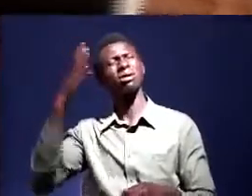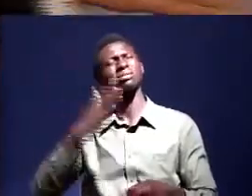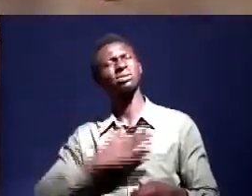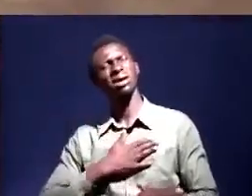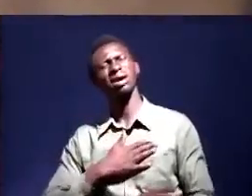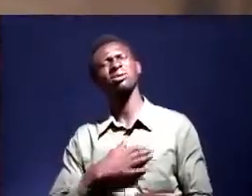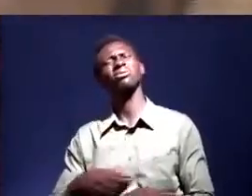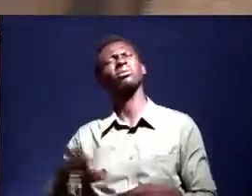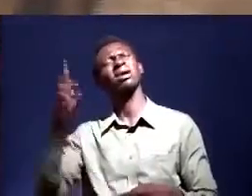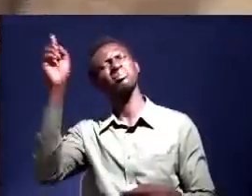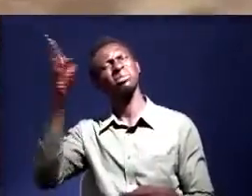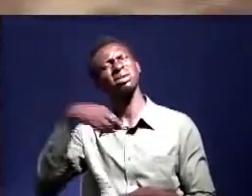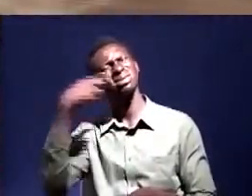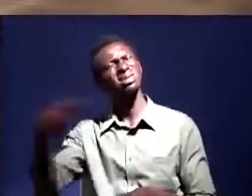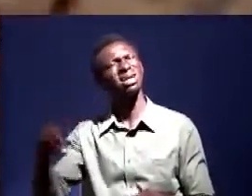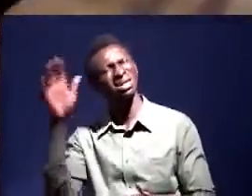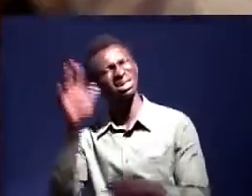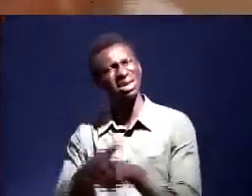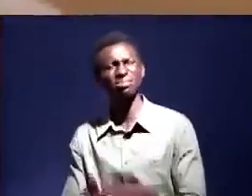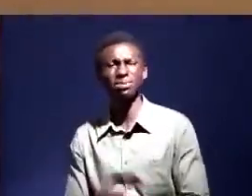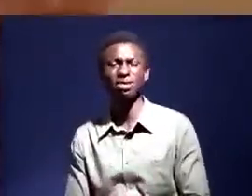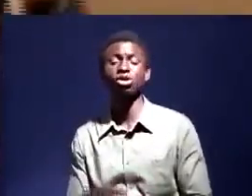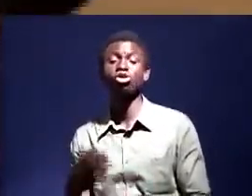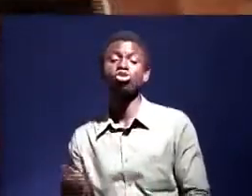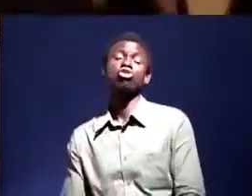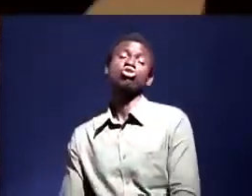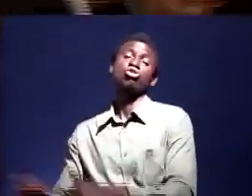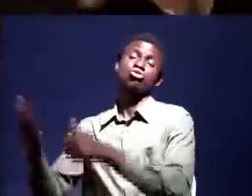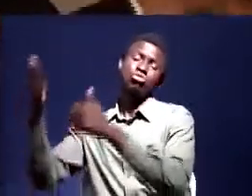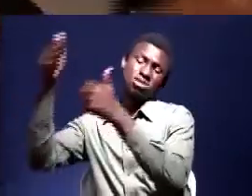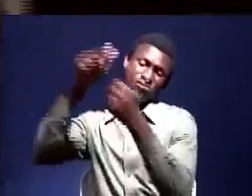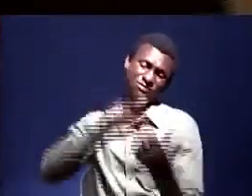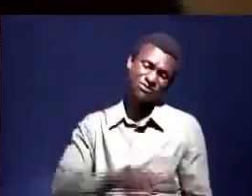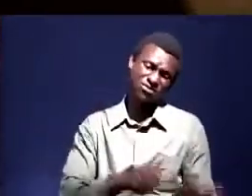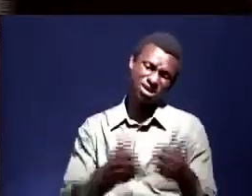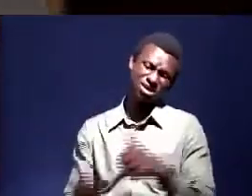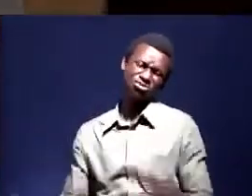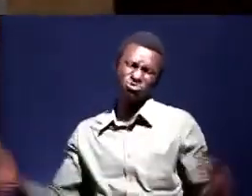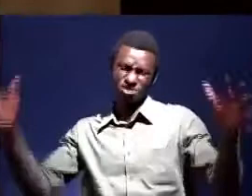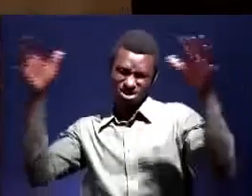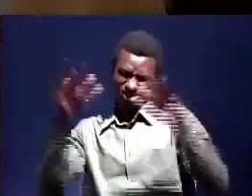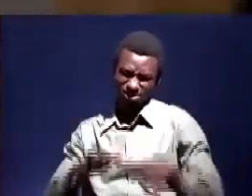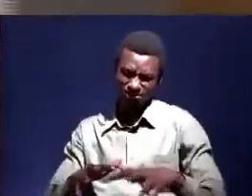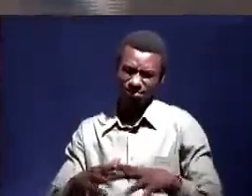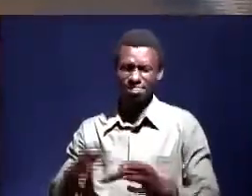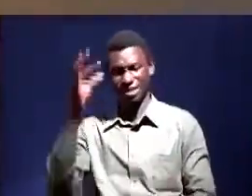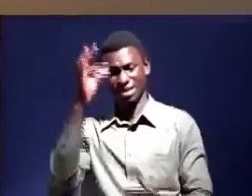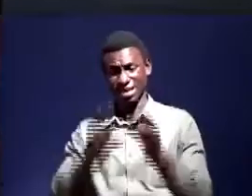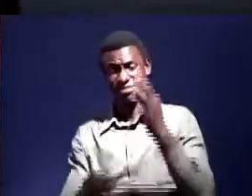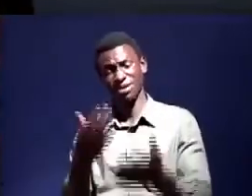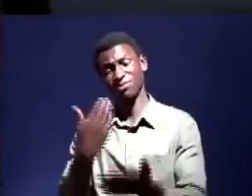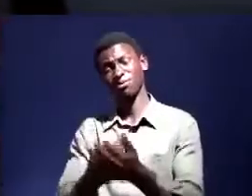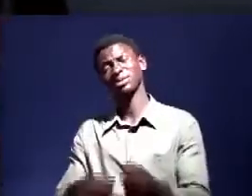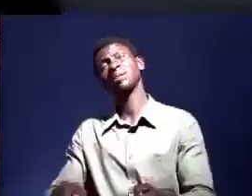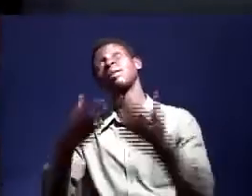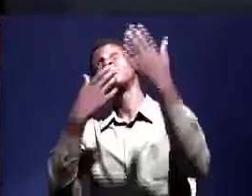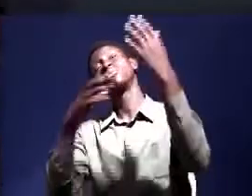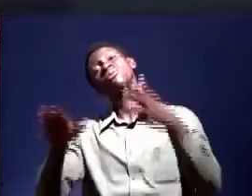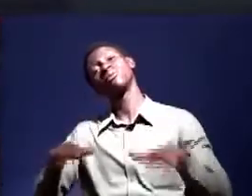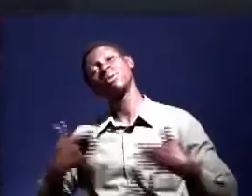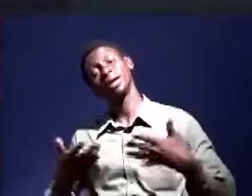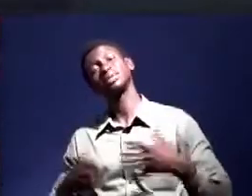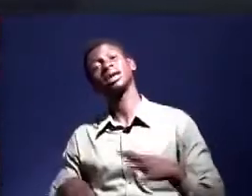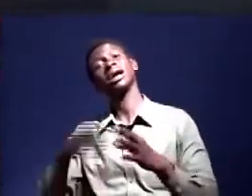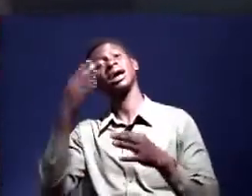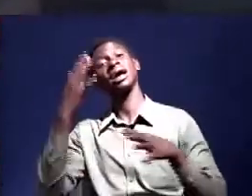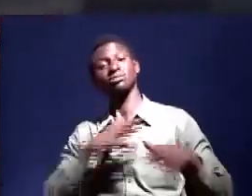immersed. Tunafunikwa kikamilifu. Because God wants us to be fully cleansed. Kwa sababu Mungu anataka tutakaswe kikamilifu.